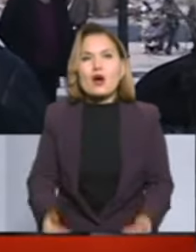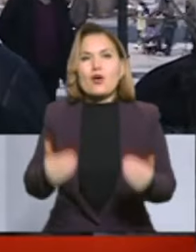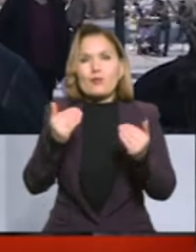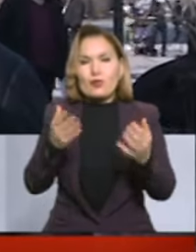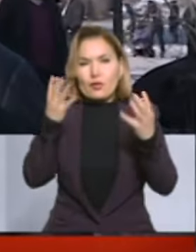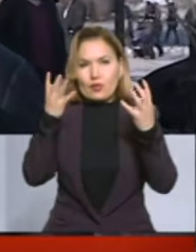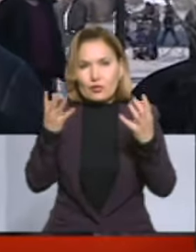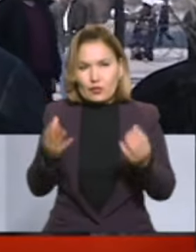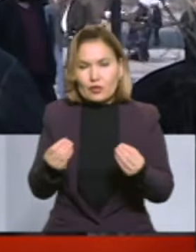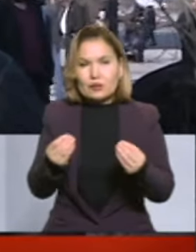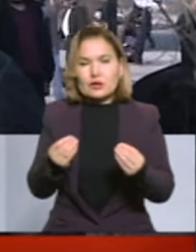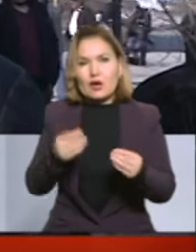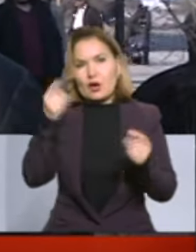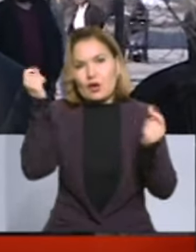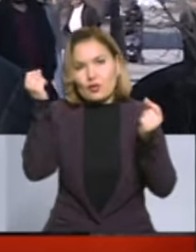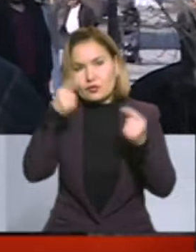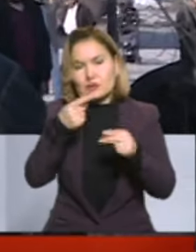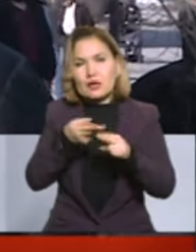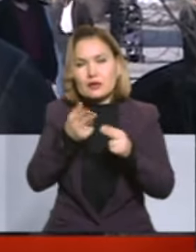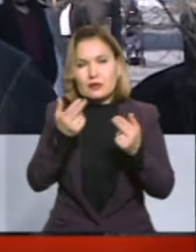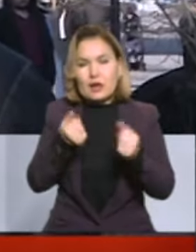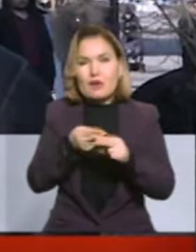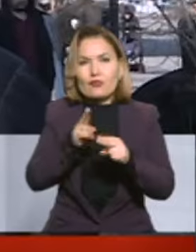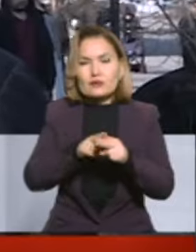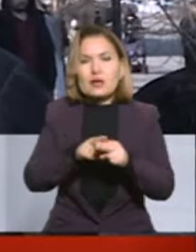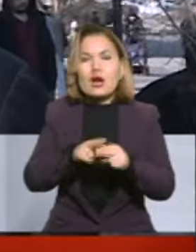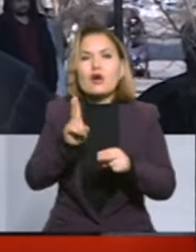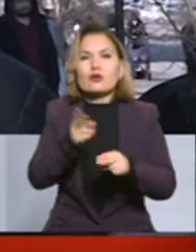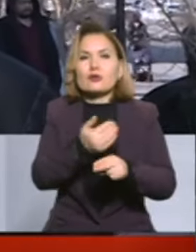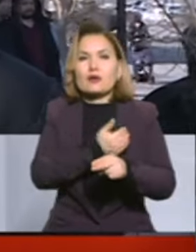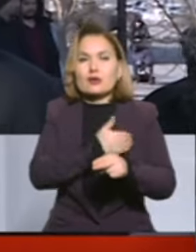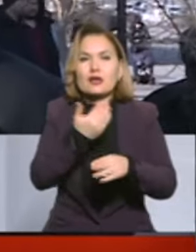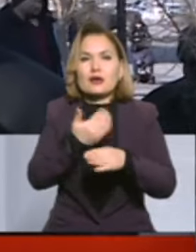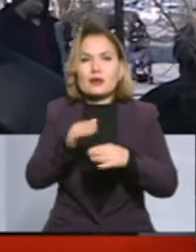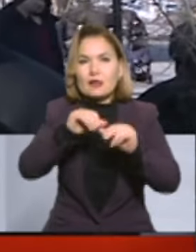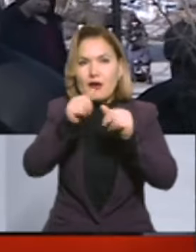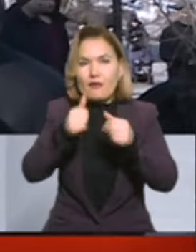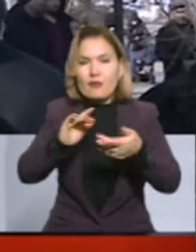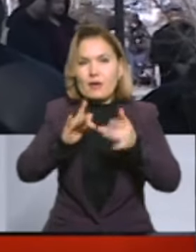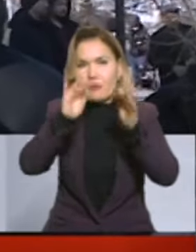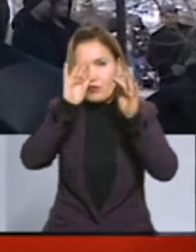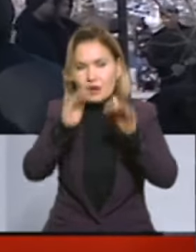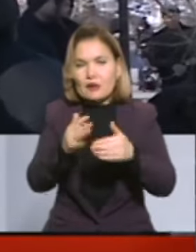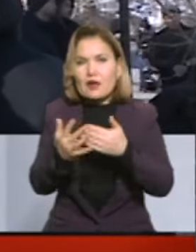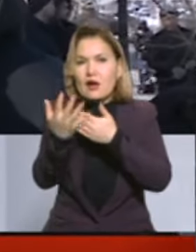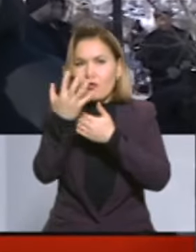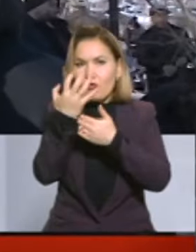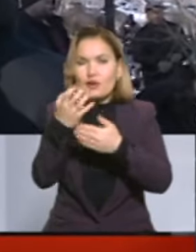дұрыс шешім деп ойлаймын. Өткені қазіргі кезде микрокредитті